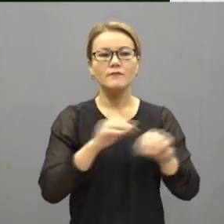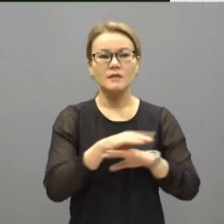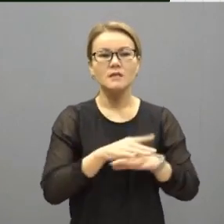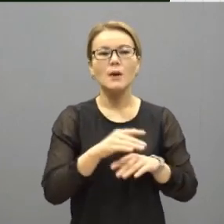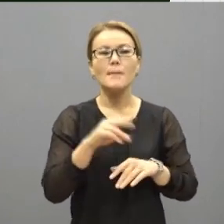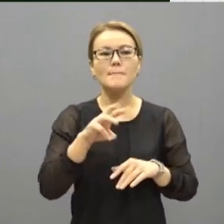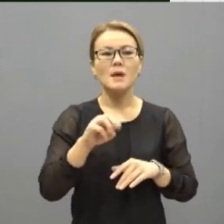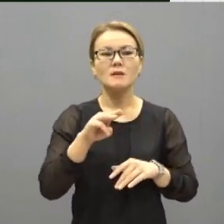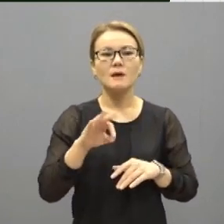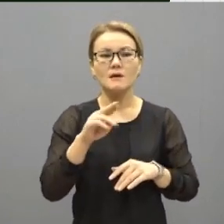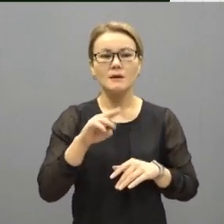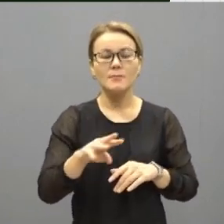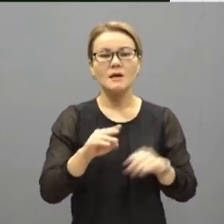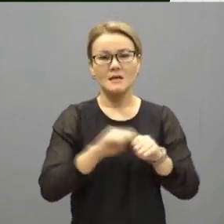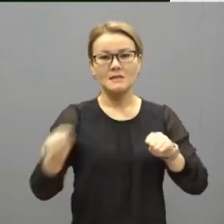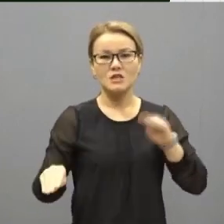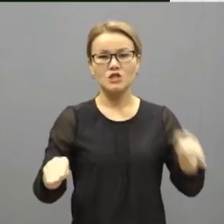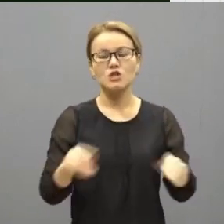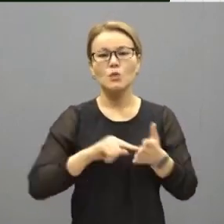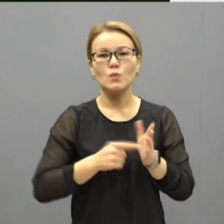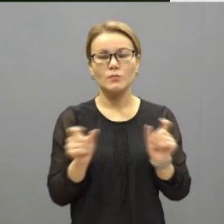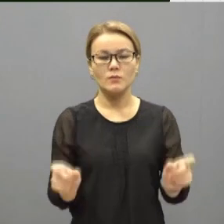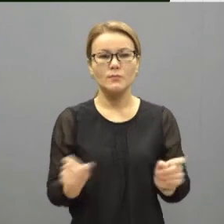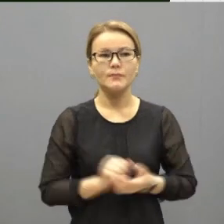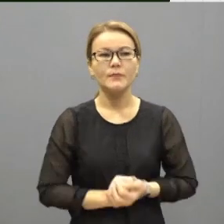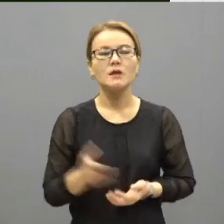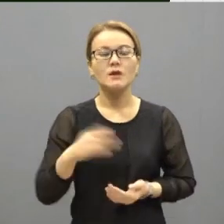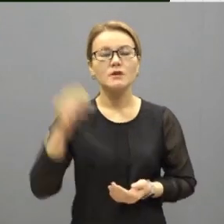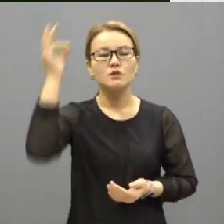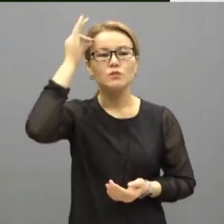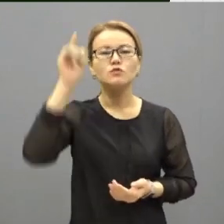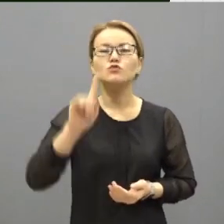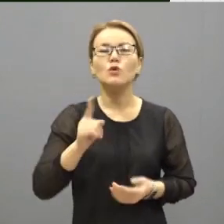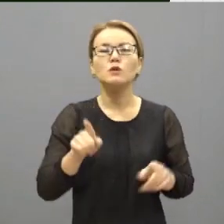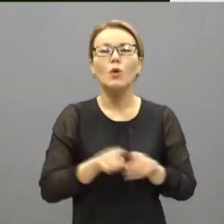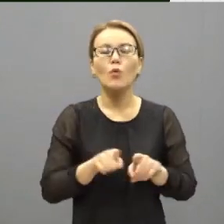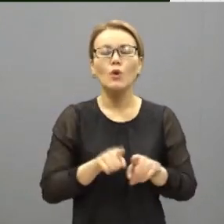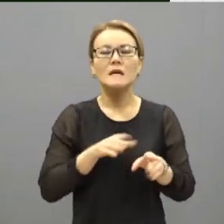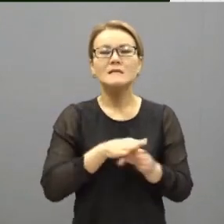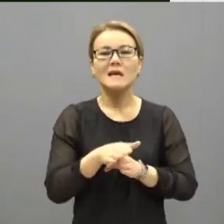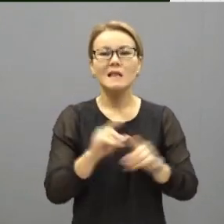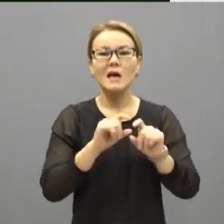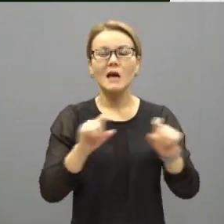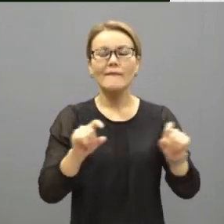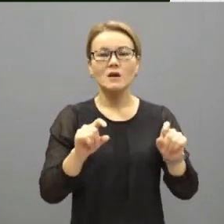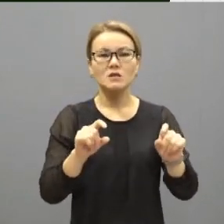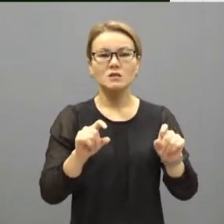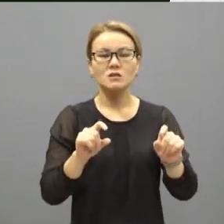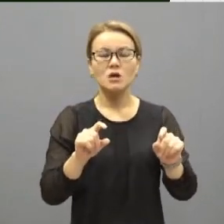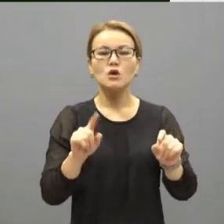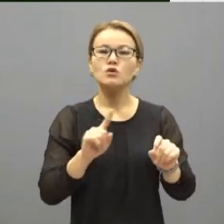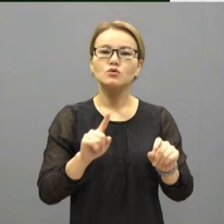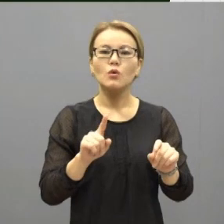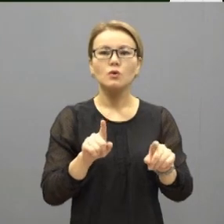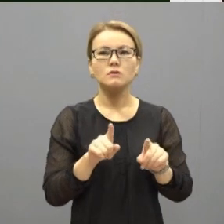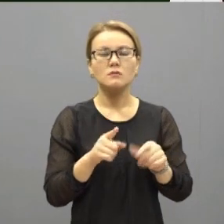Прежде чем приступить к уроку, давайте вспомним, что такое целые выражения и запишем, что же называется